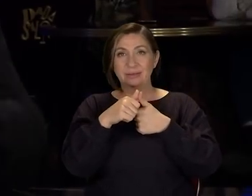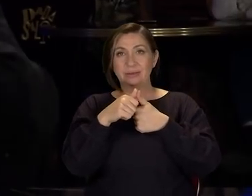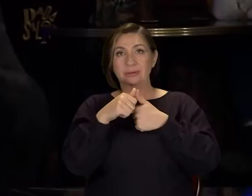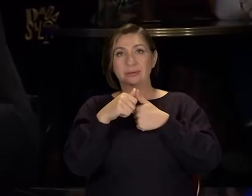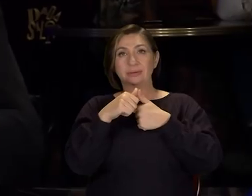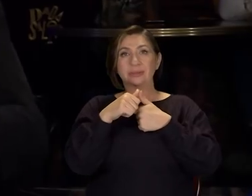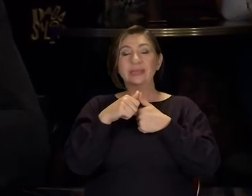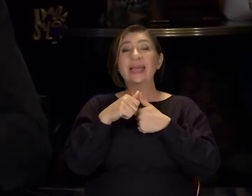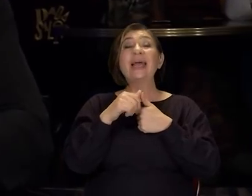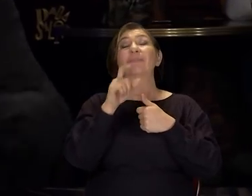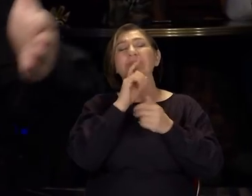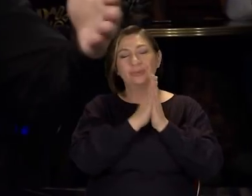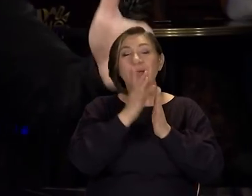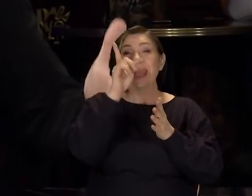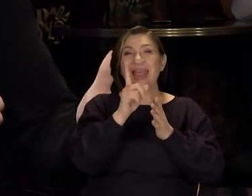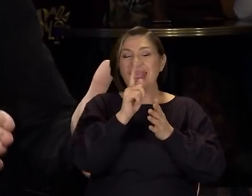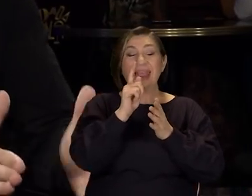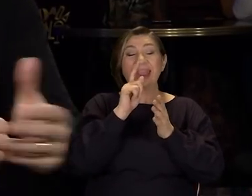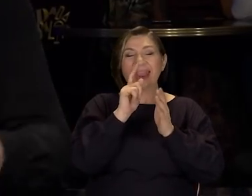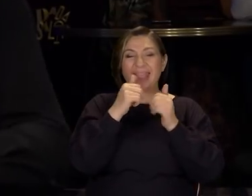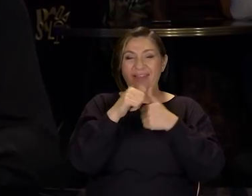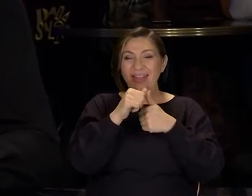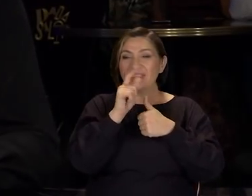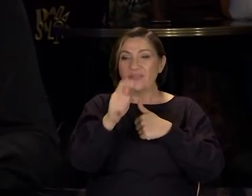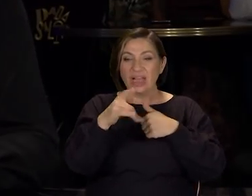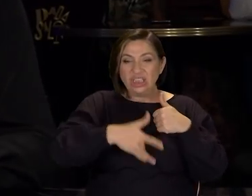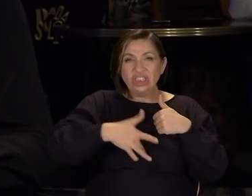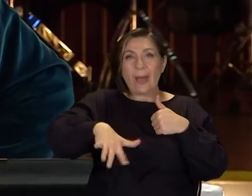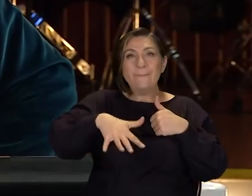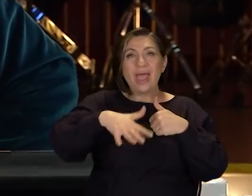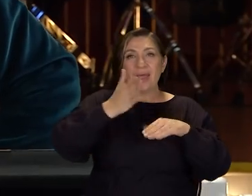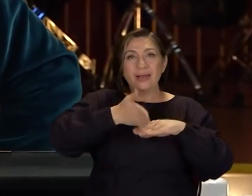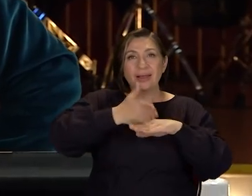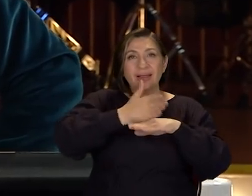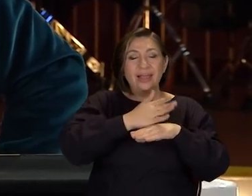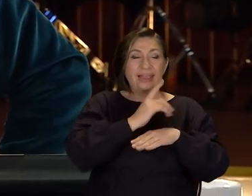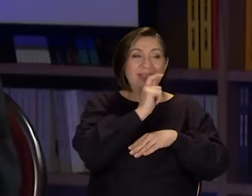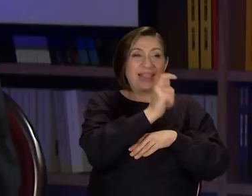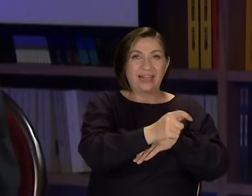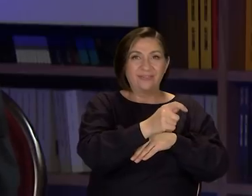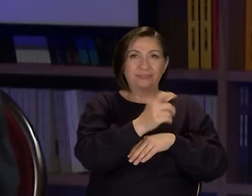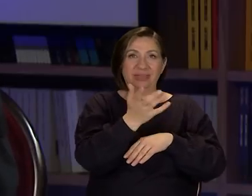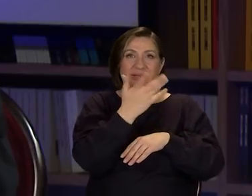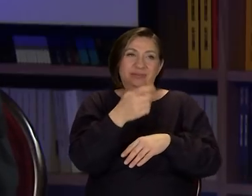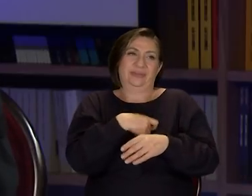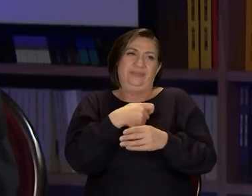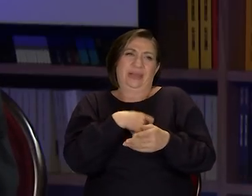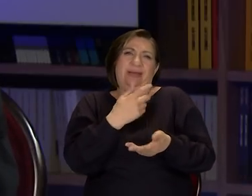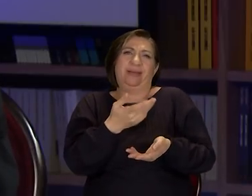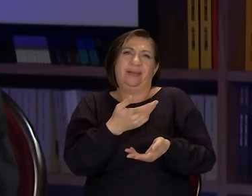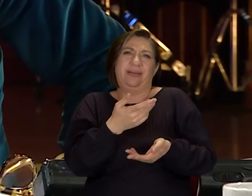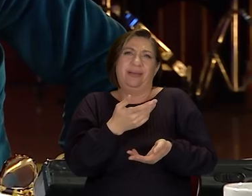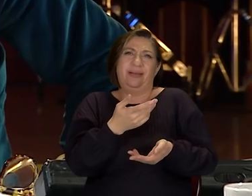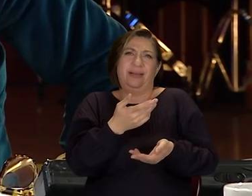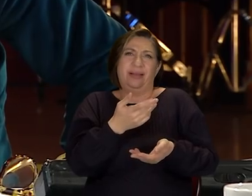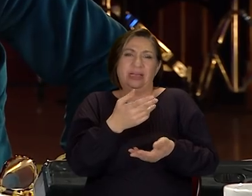evlilik oluyorsa, evlilik teklifini işkembeci de etmiş ilk defa. Ha. Mesela. Hani bir kadın yani, buna şeyli